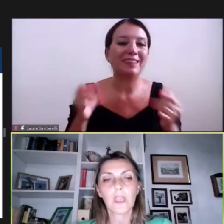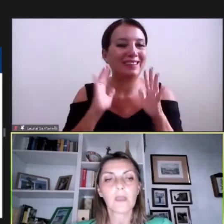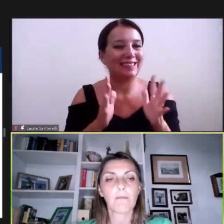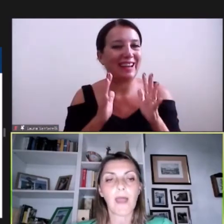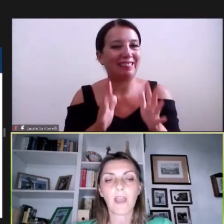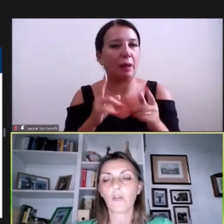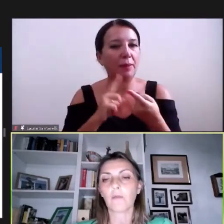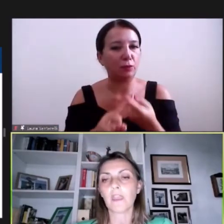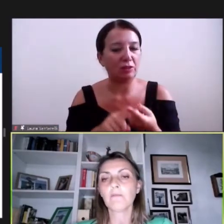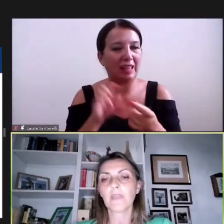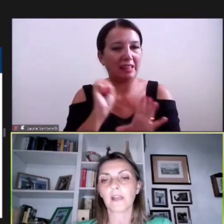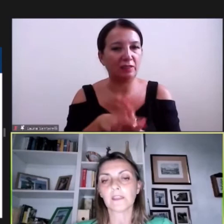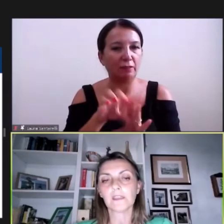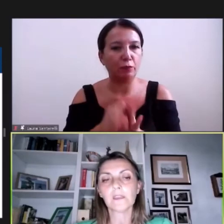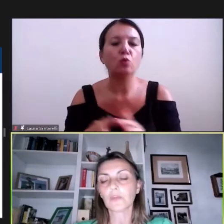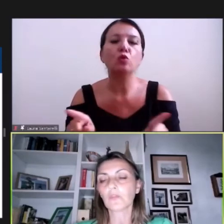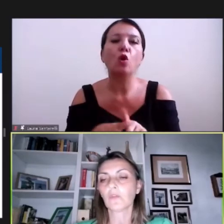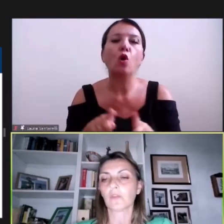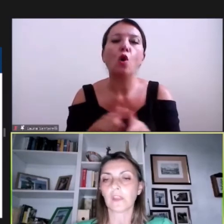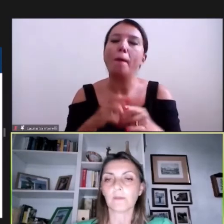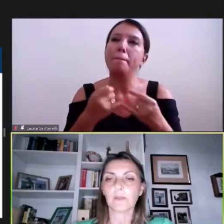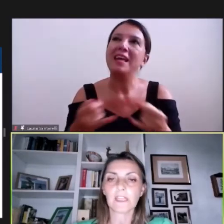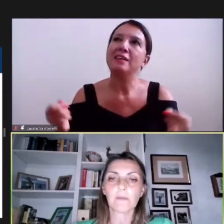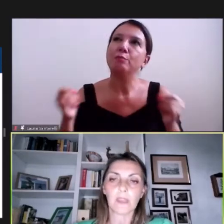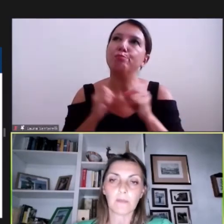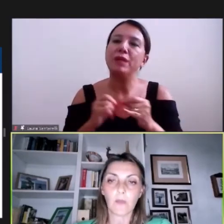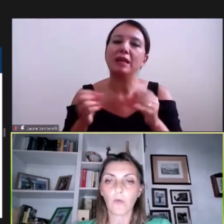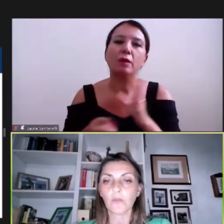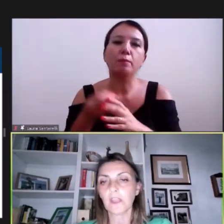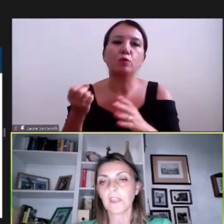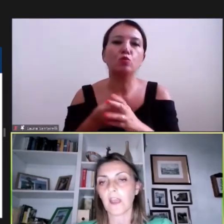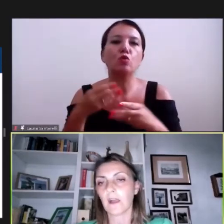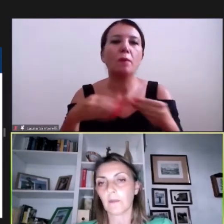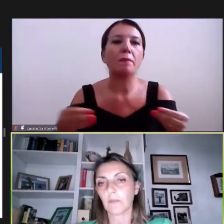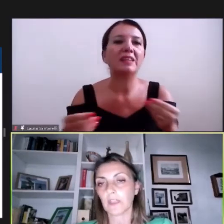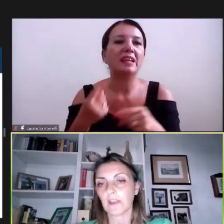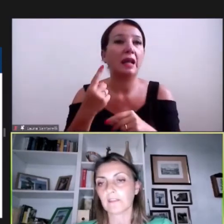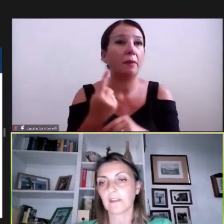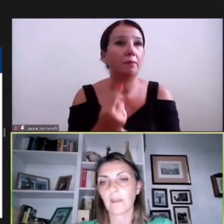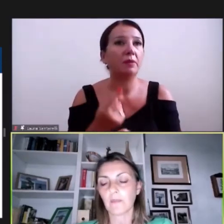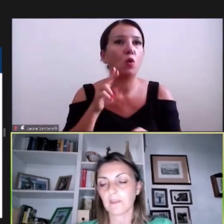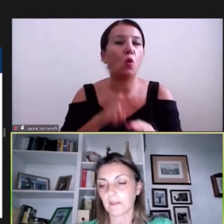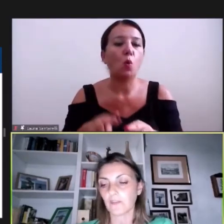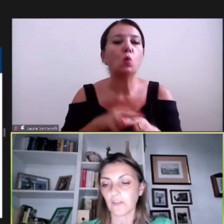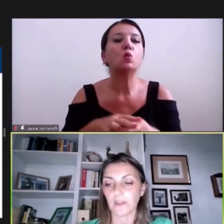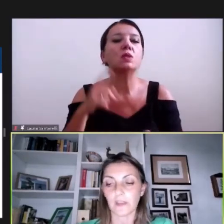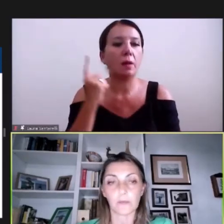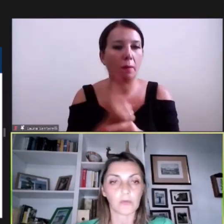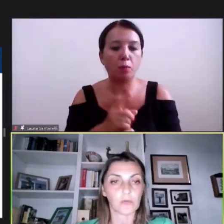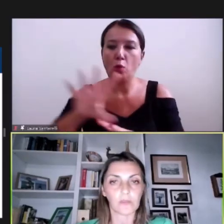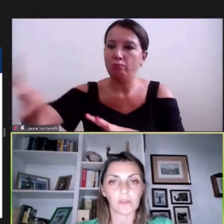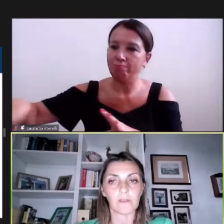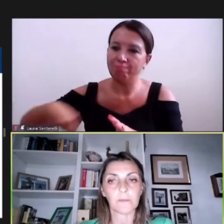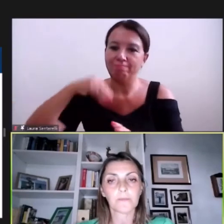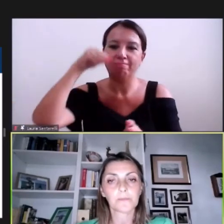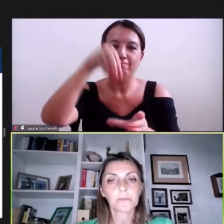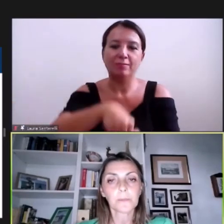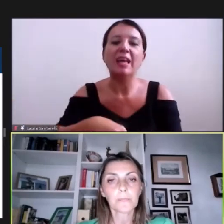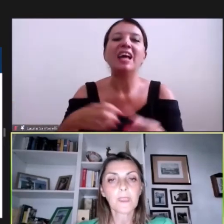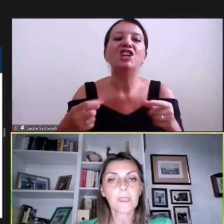rifiuti, ma come impianti di produzione di materie prime utili da poter essere rimesse nei cicli